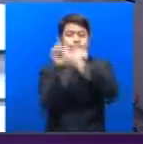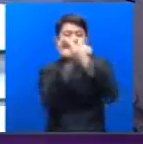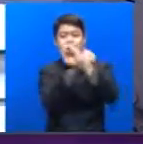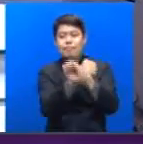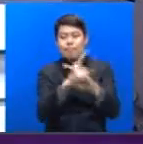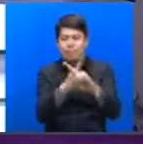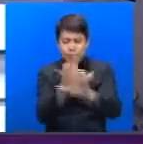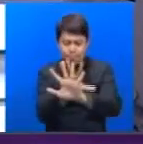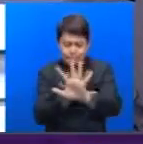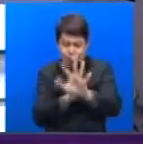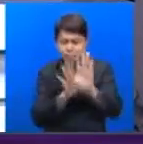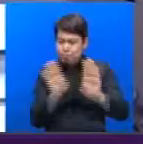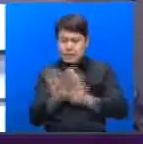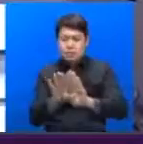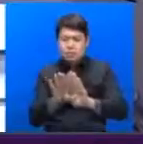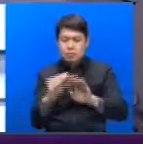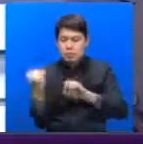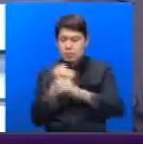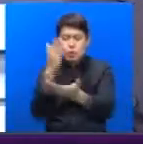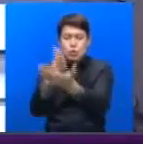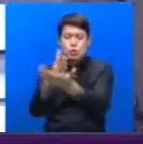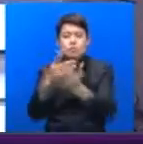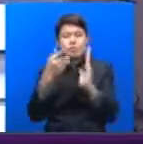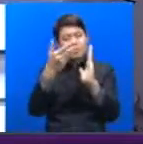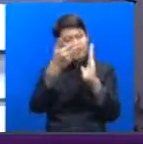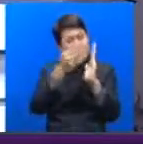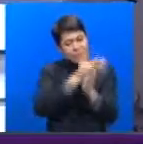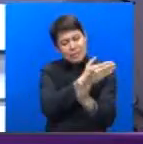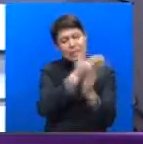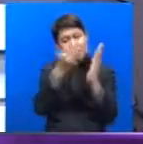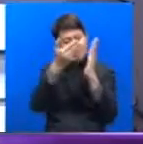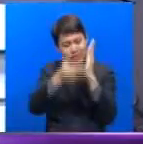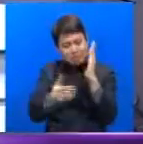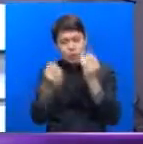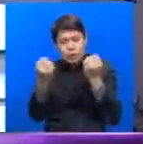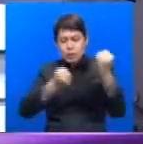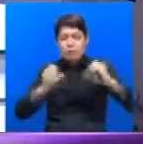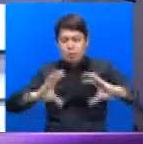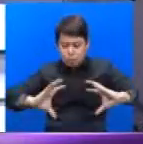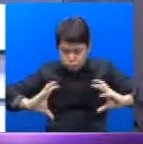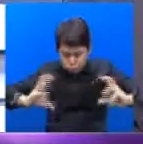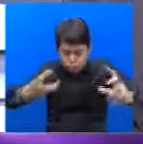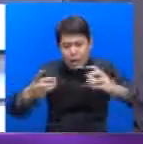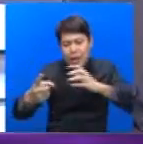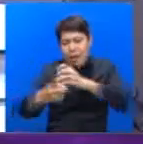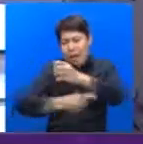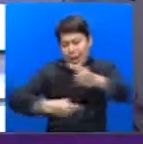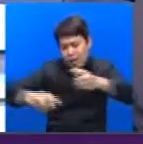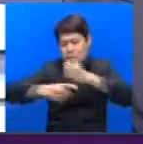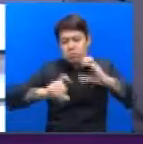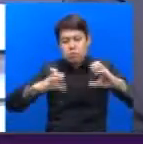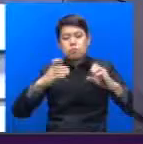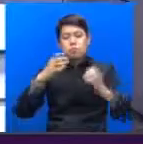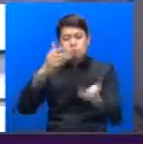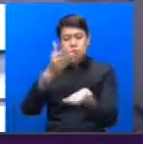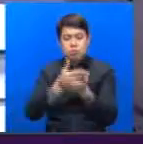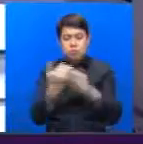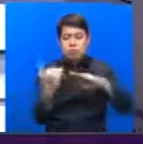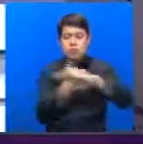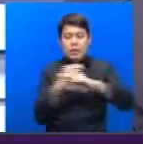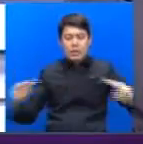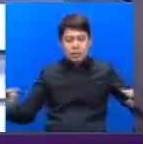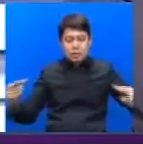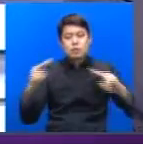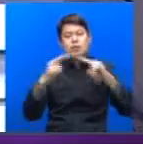ชาวนาจากภาคตะวันตกและภาคอีสานเองก็นำรถยนต์ซึ่งเป็นรถเกี่ยวข้าวและรถอีแต๋นมาปักหลักชุมนุมอยู่ที่หน้ากระทรวง